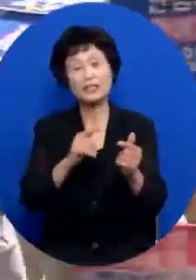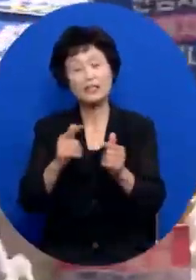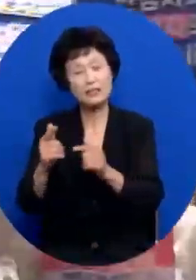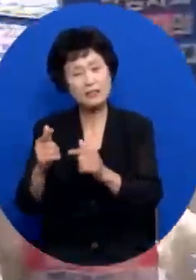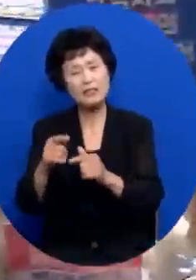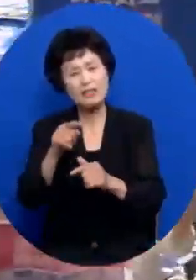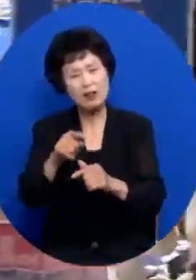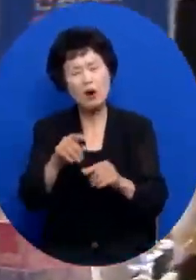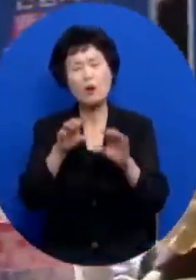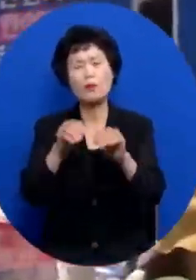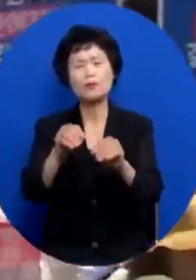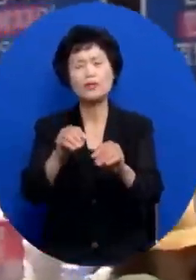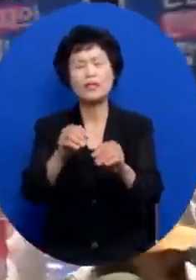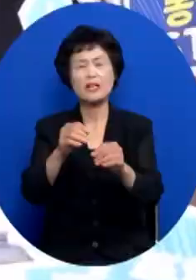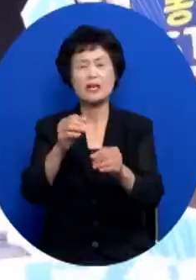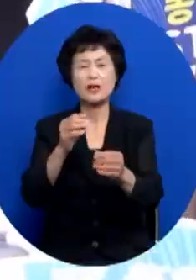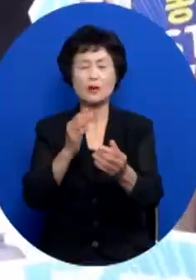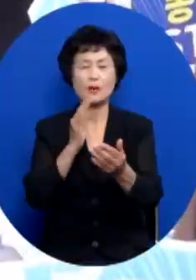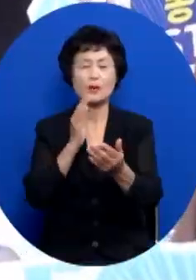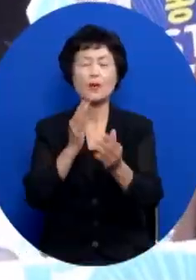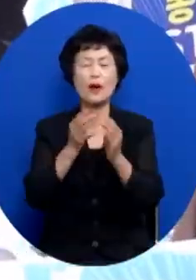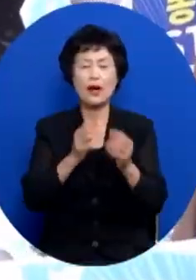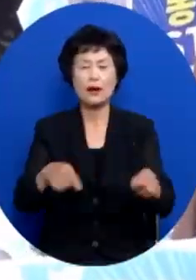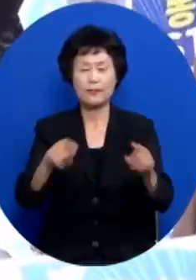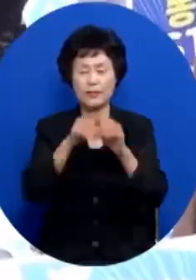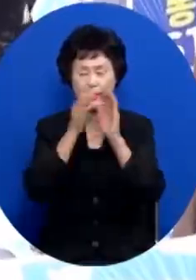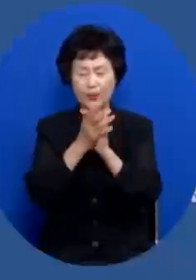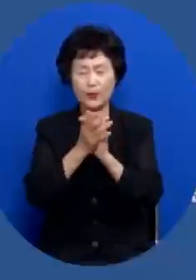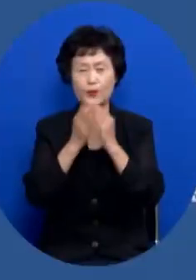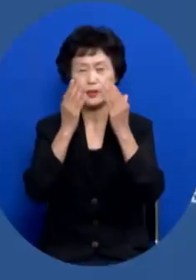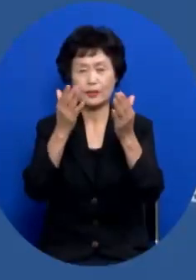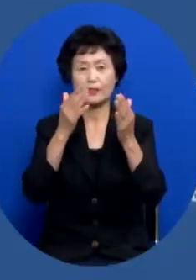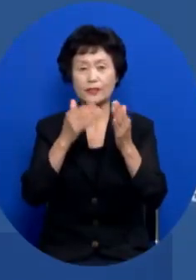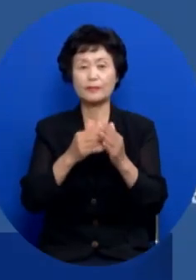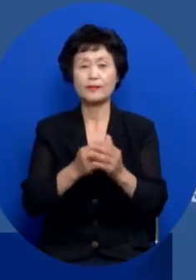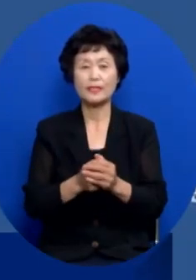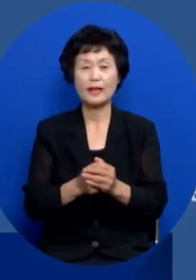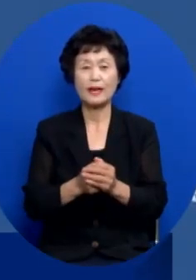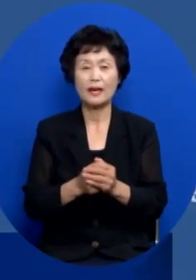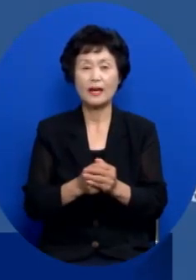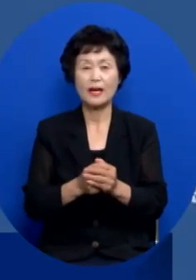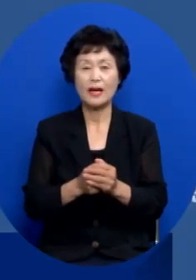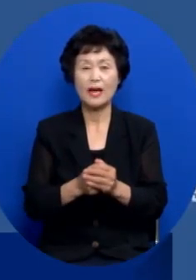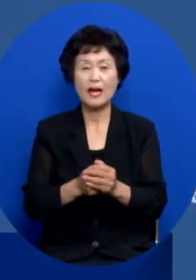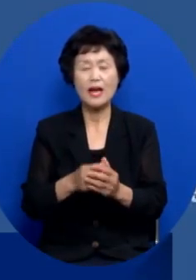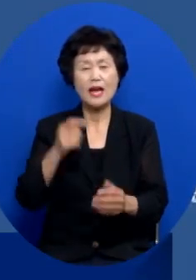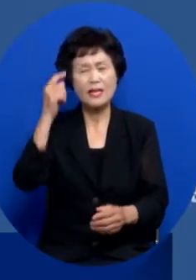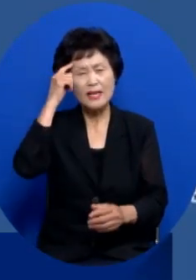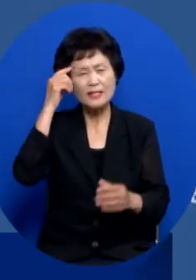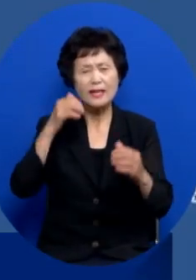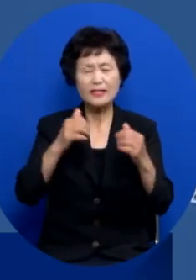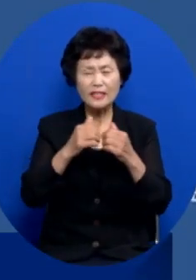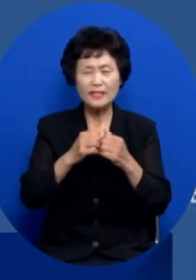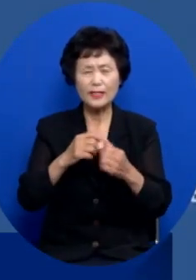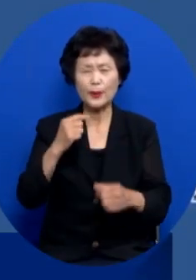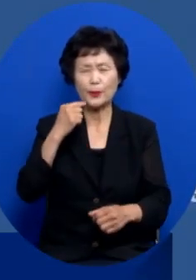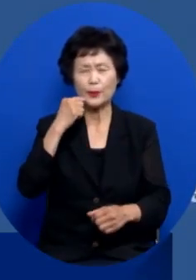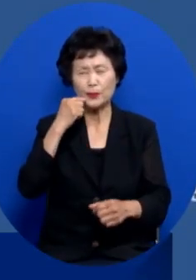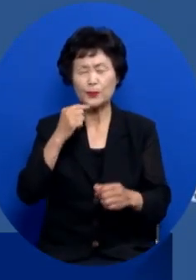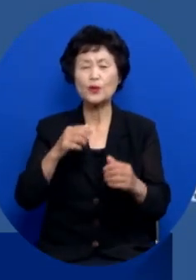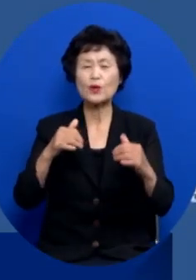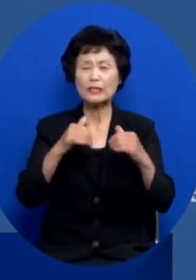시도를 멈춰달라고 합심으로 기도했습니다. 사상전쟁, 중독전쟁,